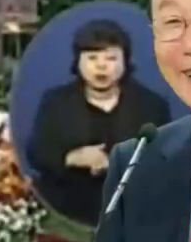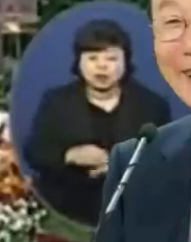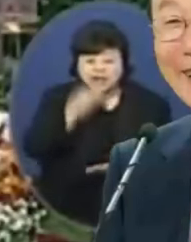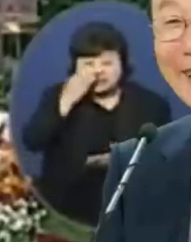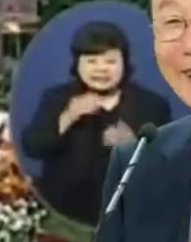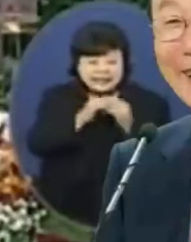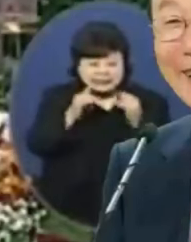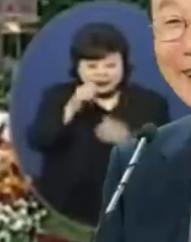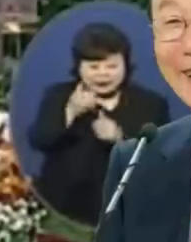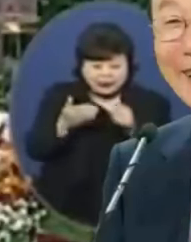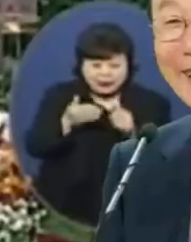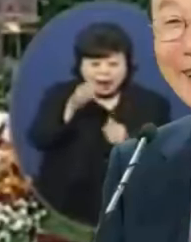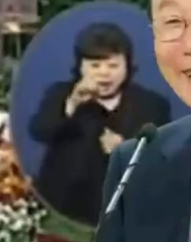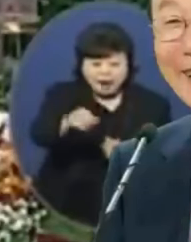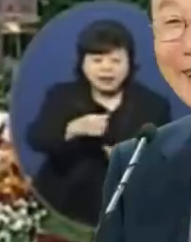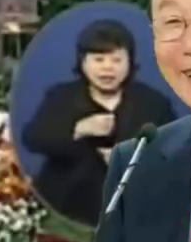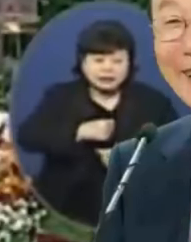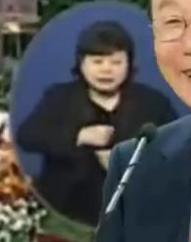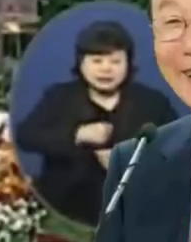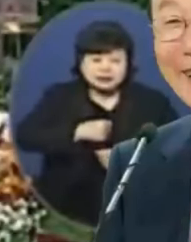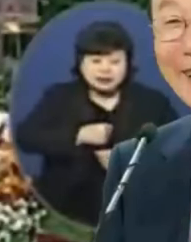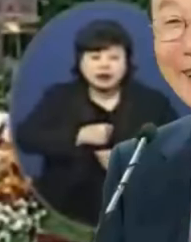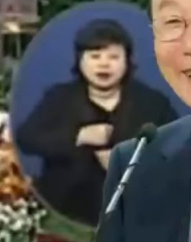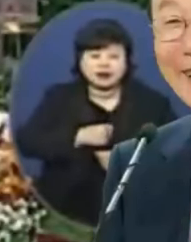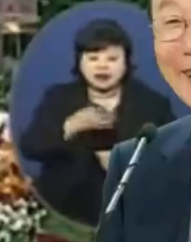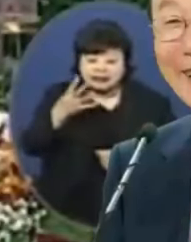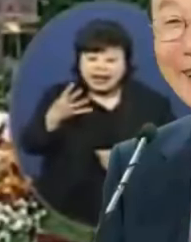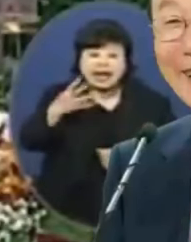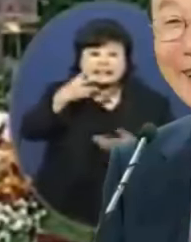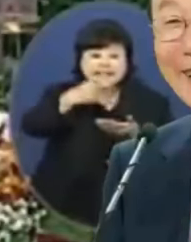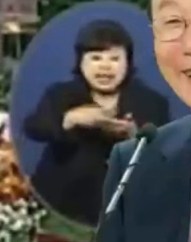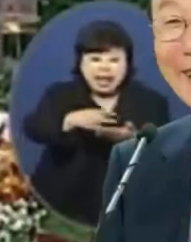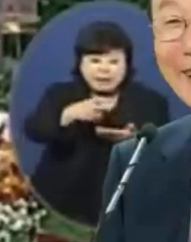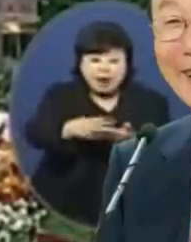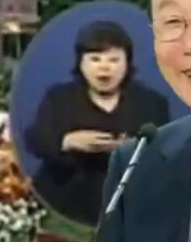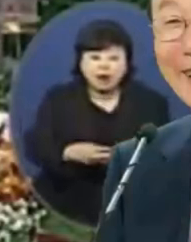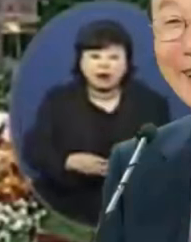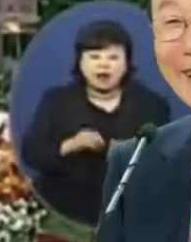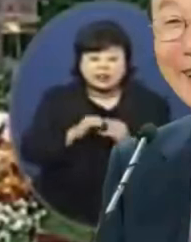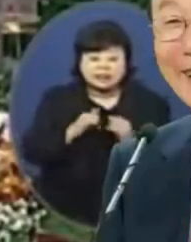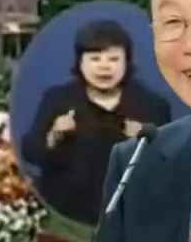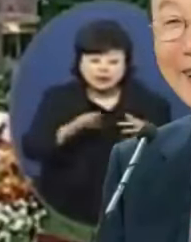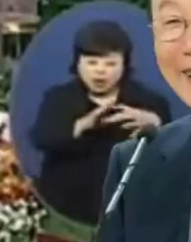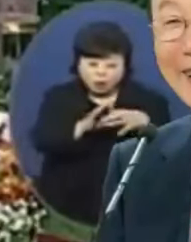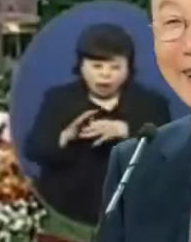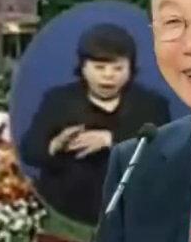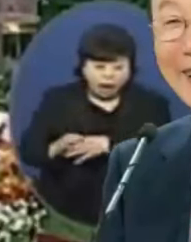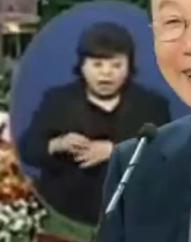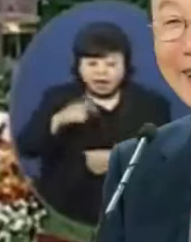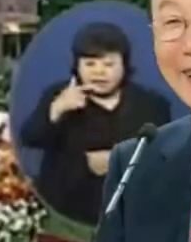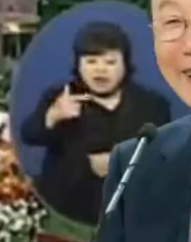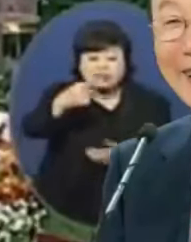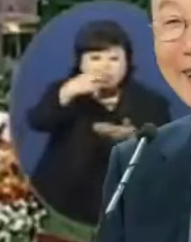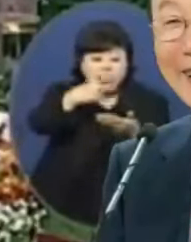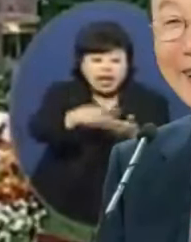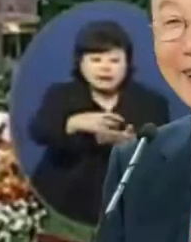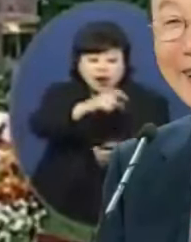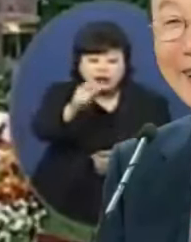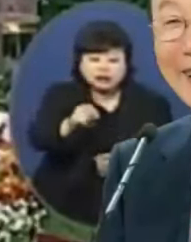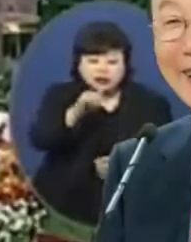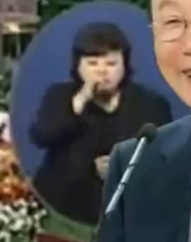백성이 하나님 앞에서 지켜야 할 네 계명과 백성 사이의 관계에 대한 육계명이 적혀 있었습니다.